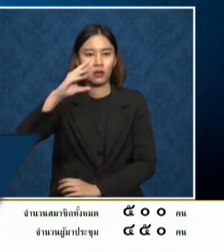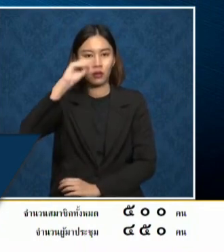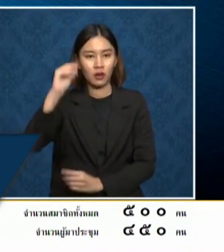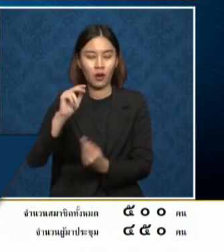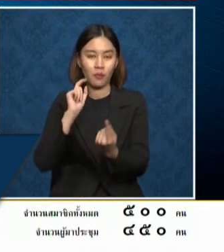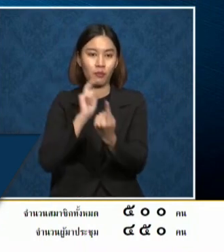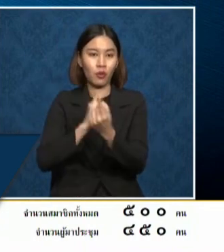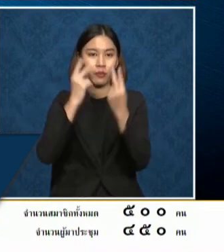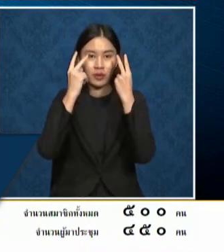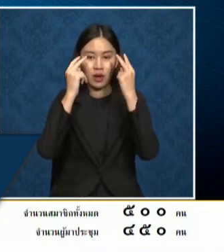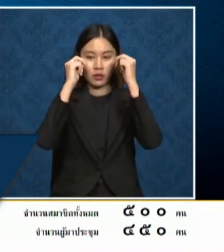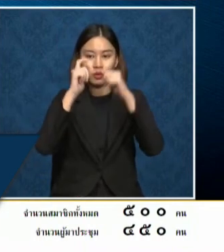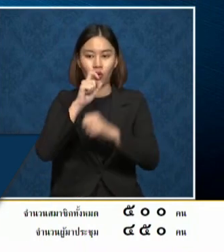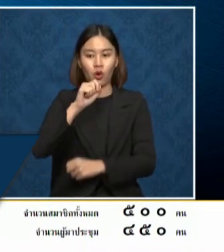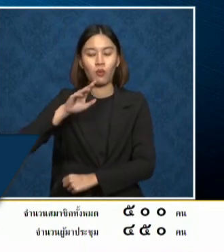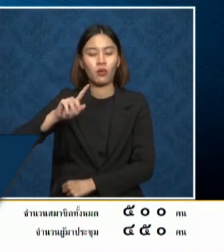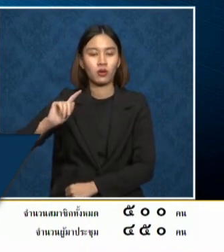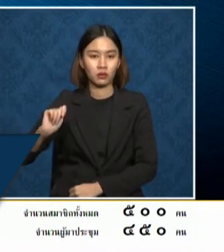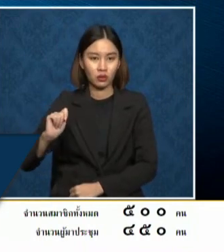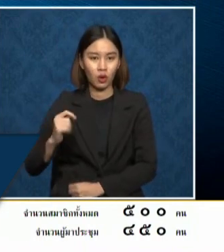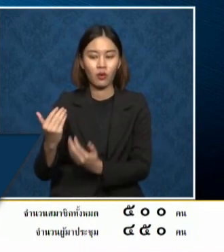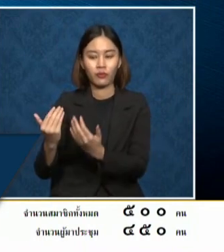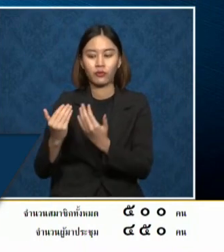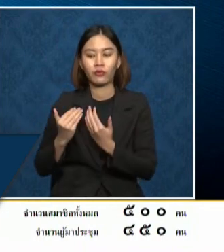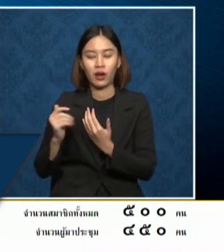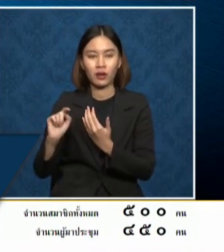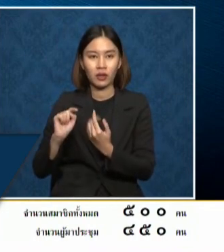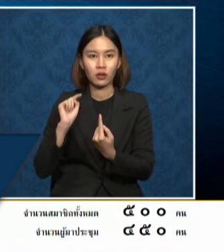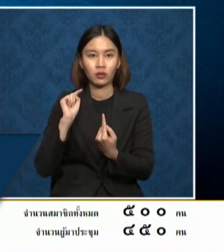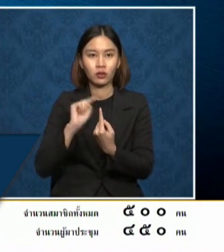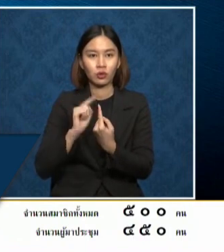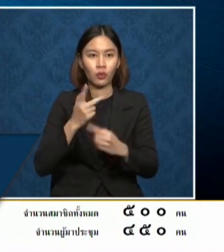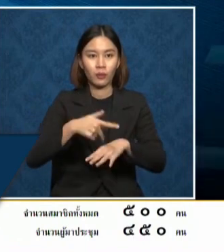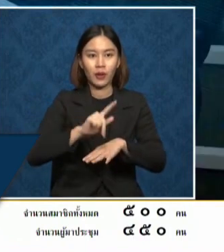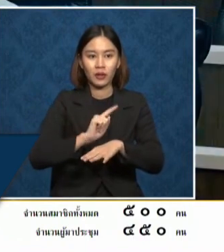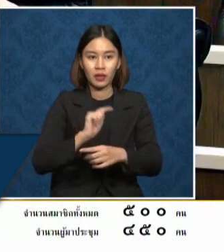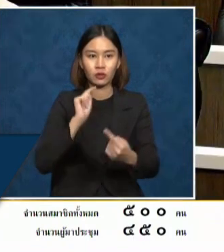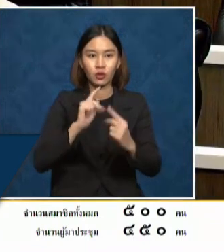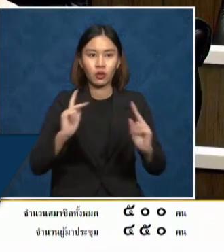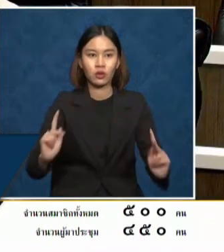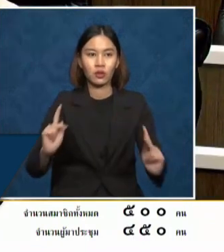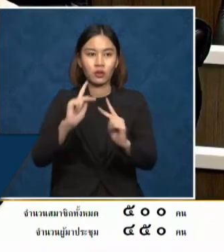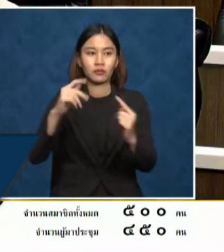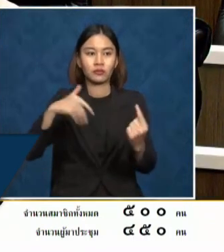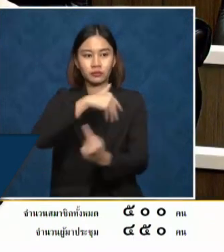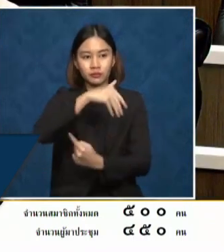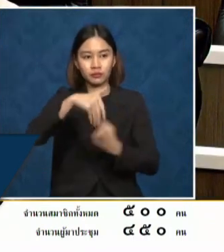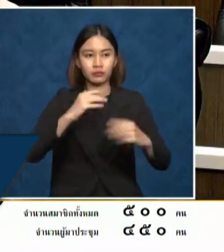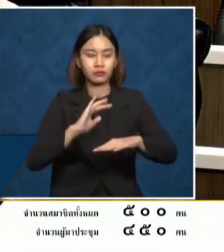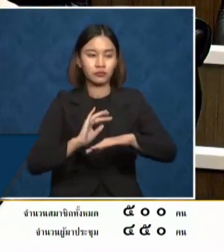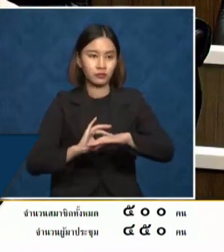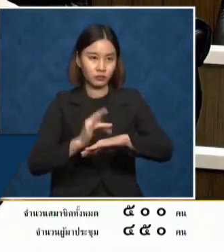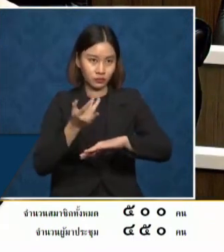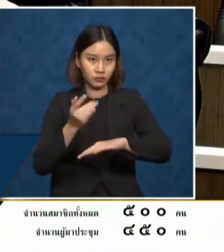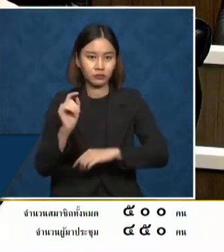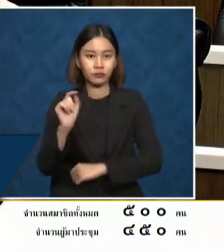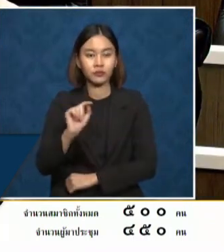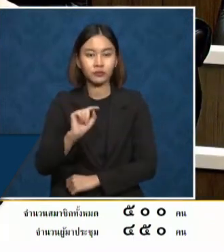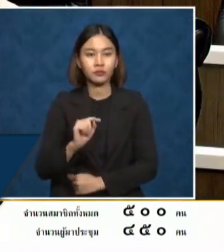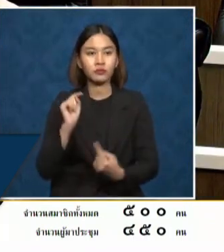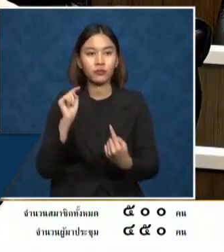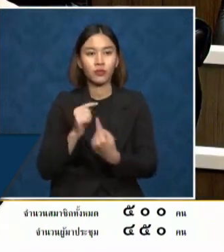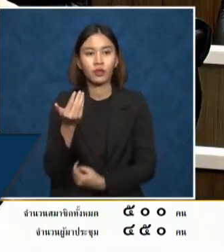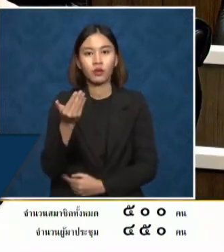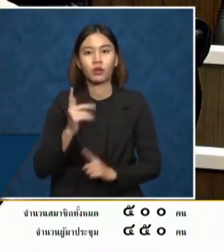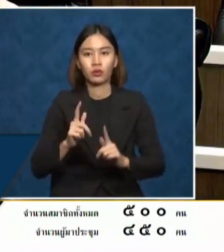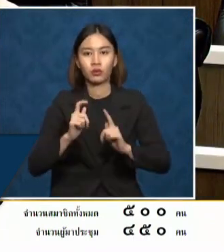ธีระเดชนายกตำบลเมืองคลองฝากดิฉันผ่านไปยังท่านประธานไปยังกระทรวงทรัพยากรและธรรมชาติและสิ่งแวดล้อมนะคะเรื่องการ